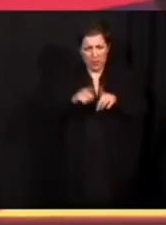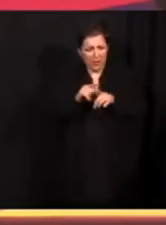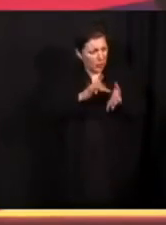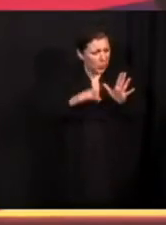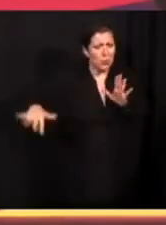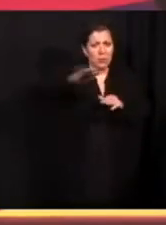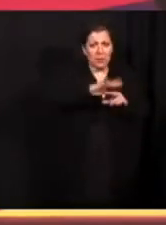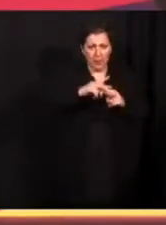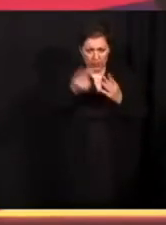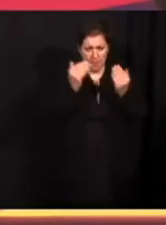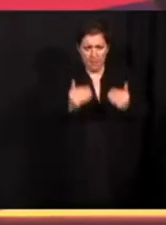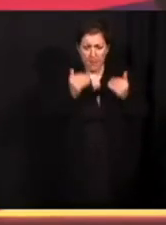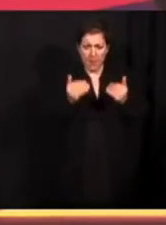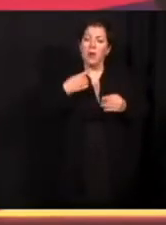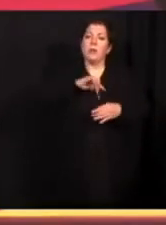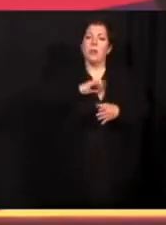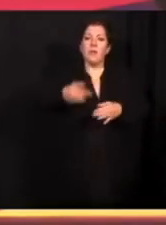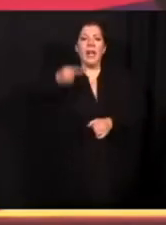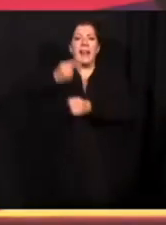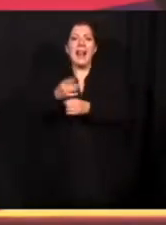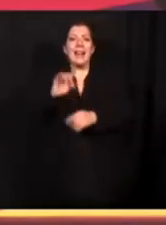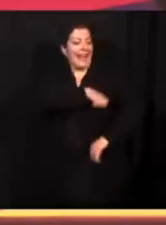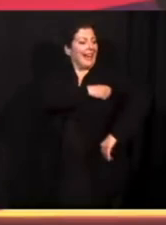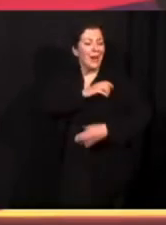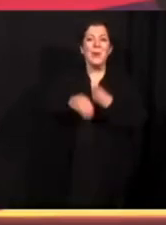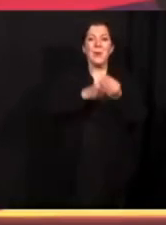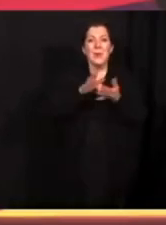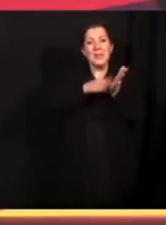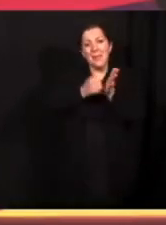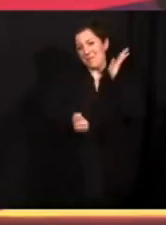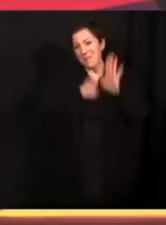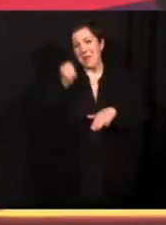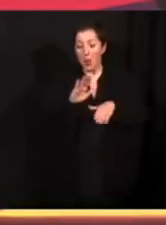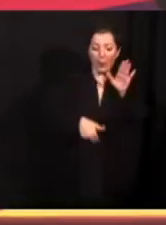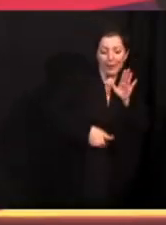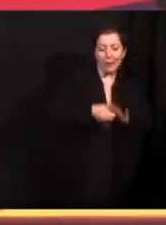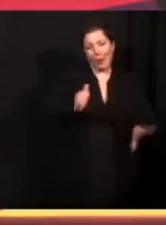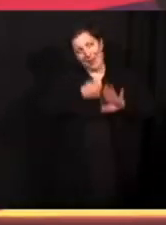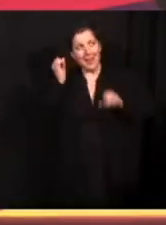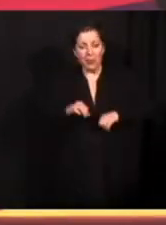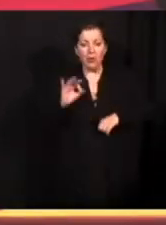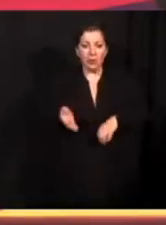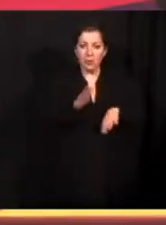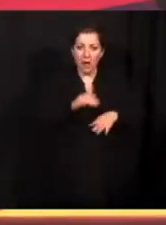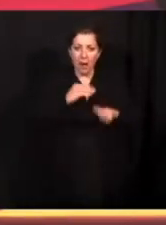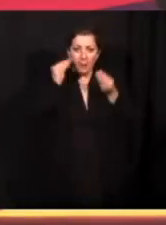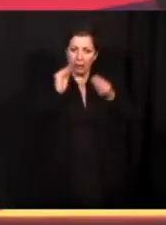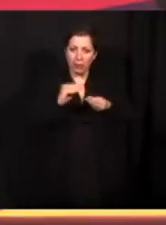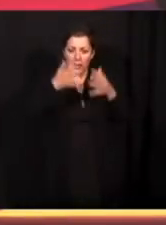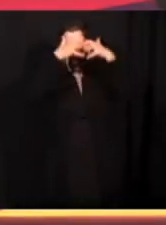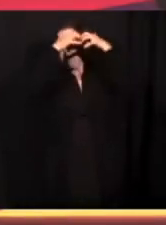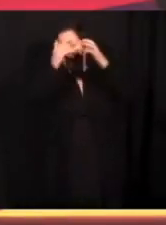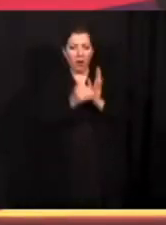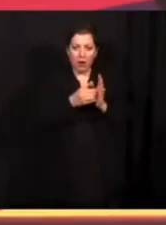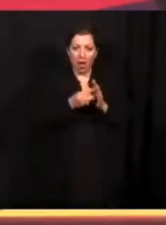On voit aujourd'hui des injonctions à fabriquer son déo, son savon, ses protections hygiéniques, mais pardon, encore une charge mentale, cessons tout simplement